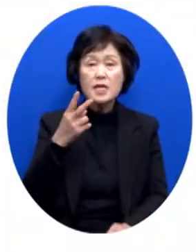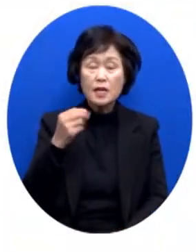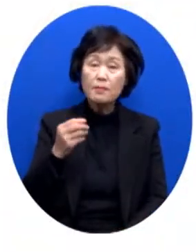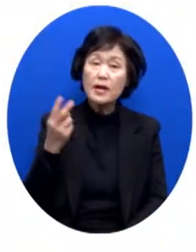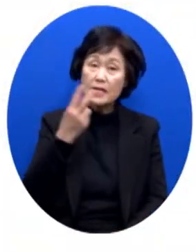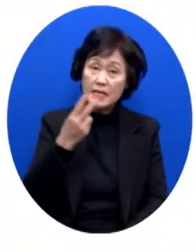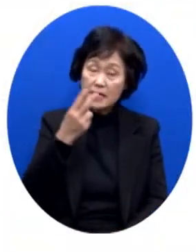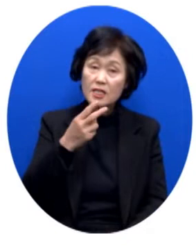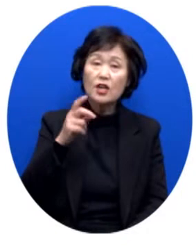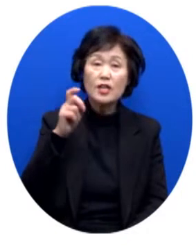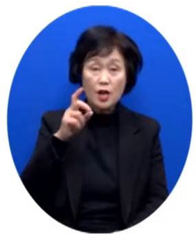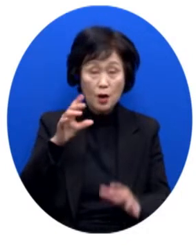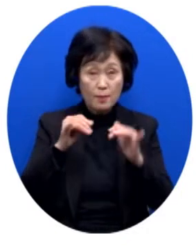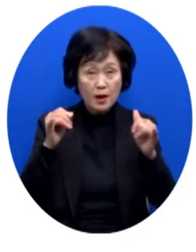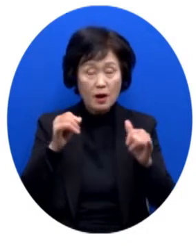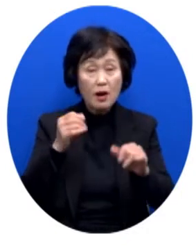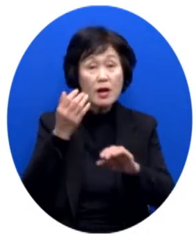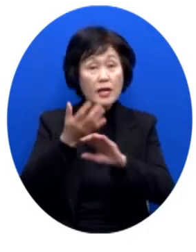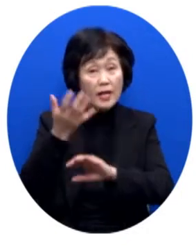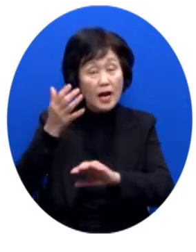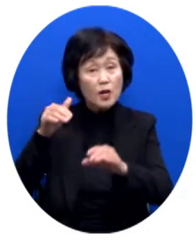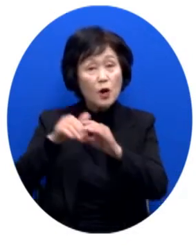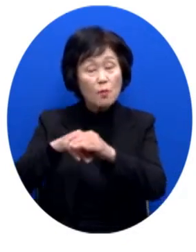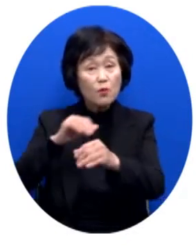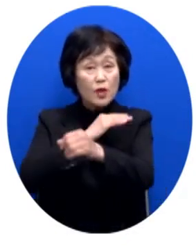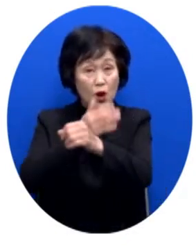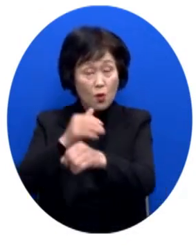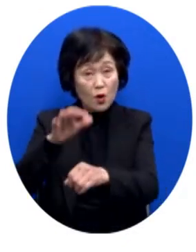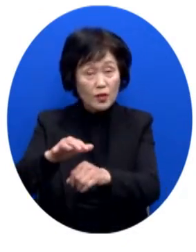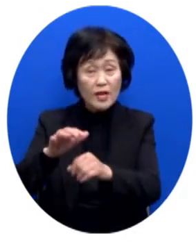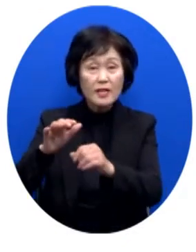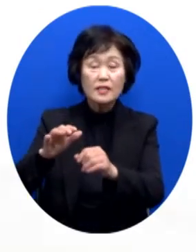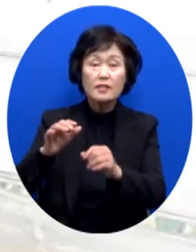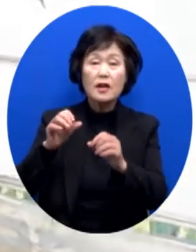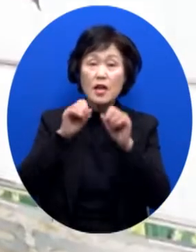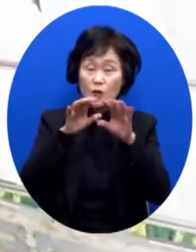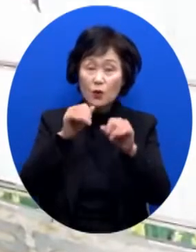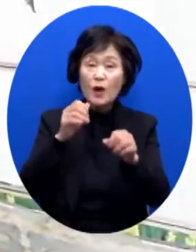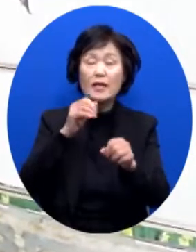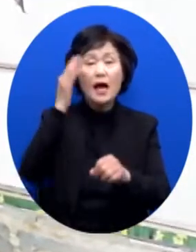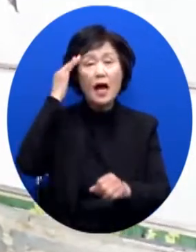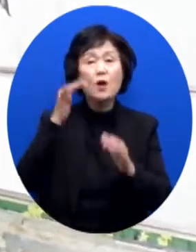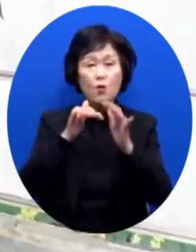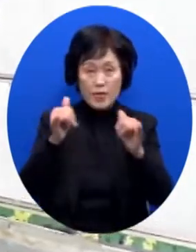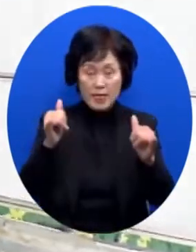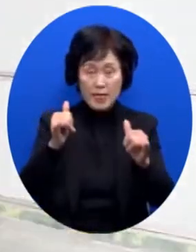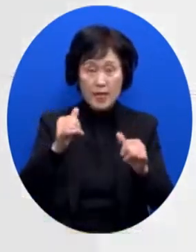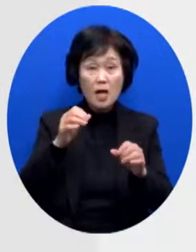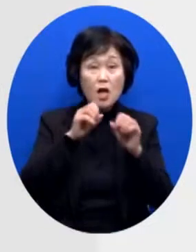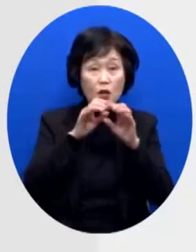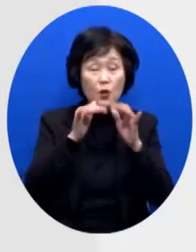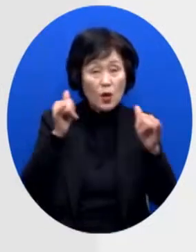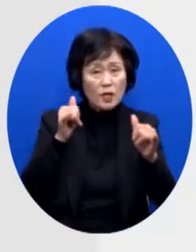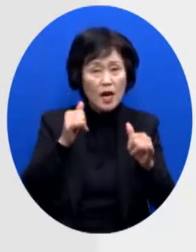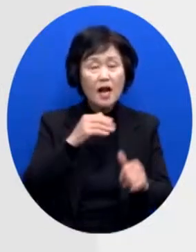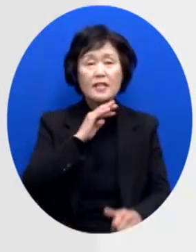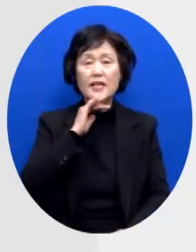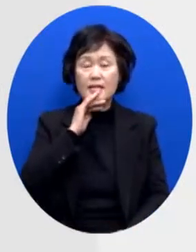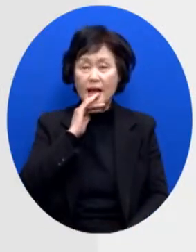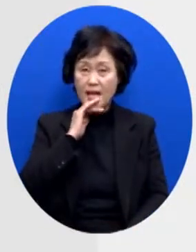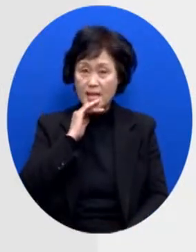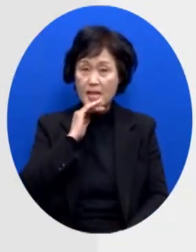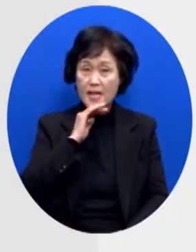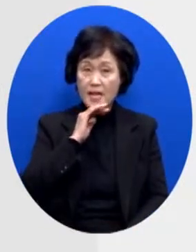10명으로 타 문화권 에서 2년 이상 사역한 한국인을 말합니다 이 가운데 선교사의 연령 분포가 눈에 띕니다